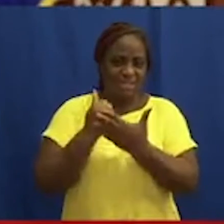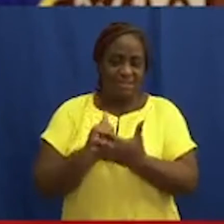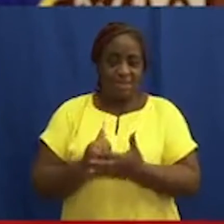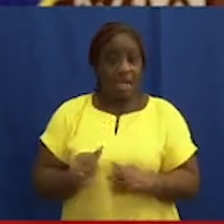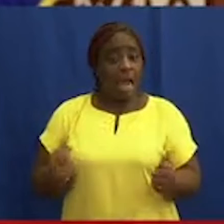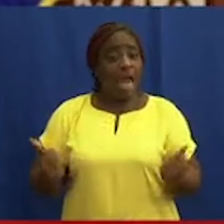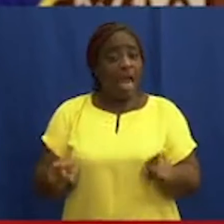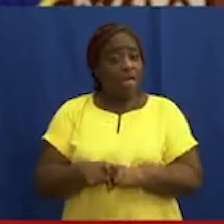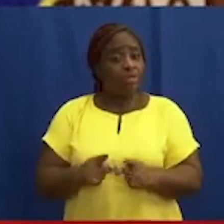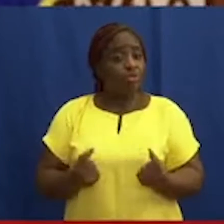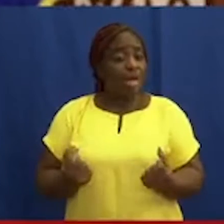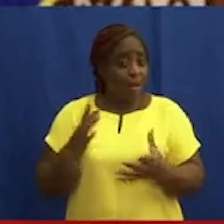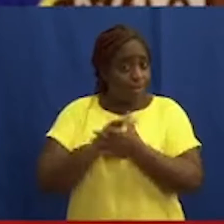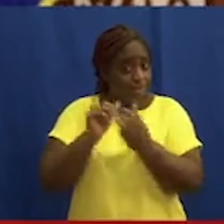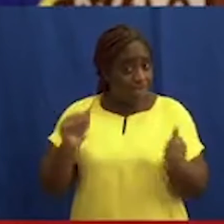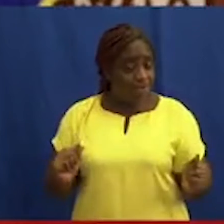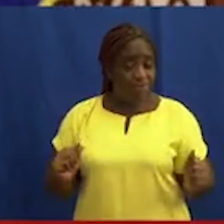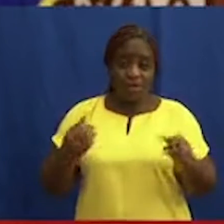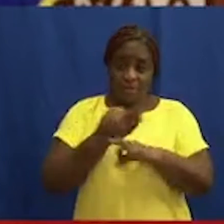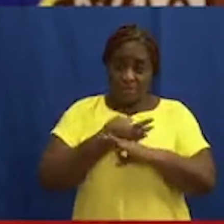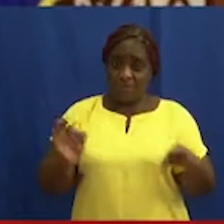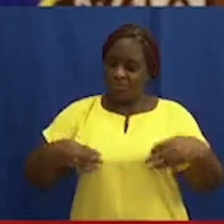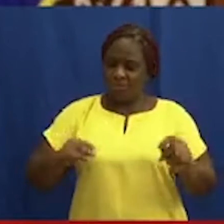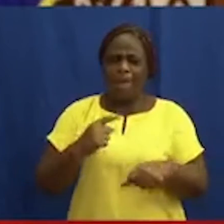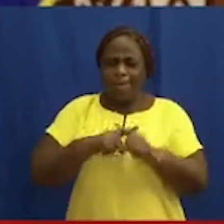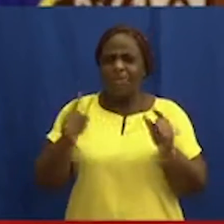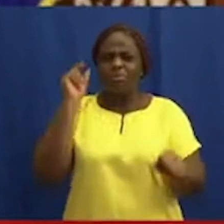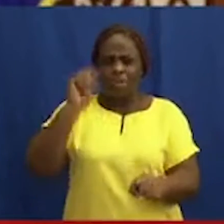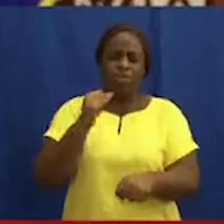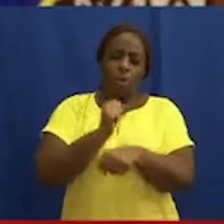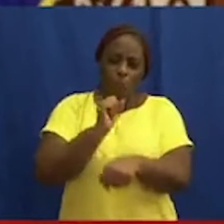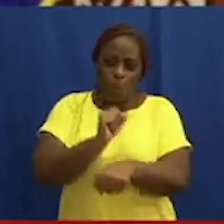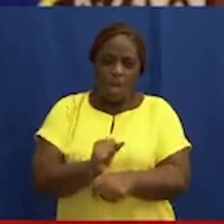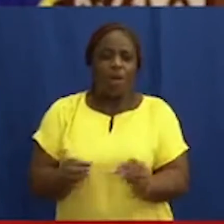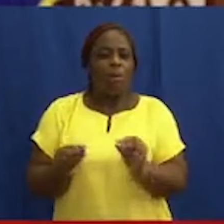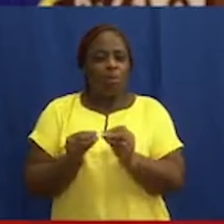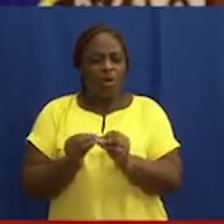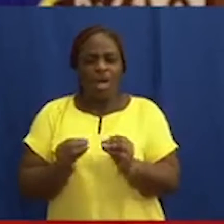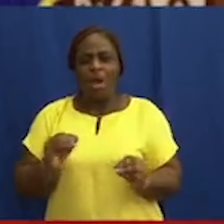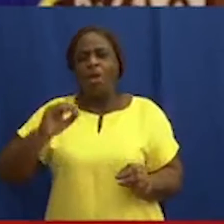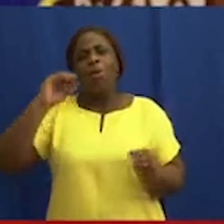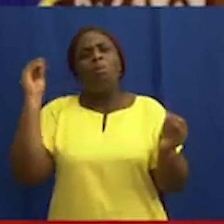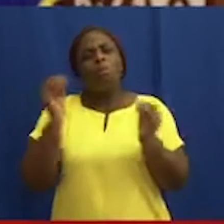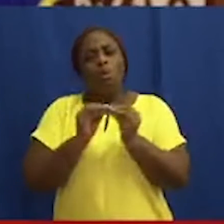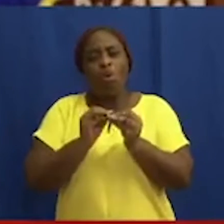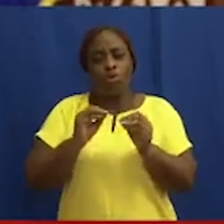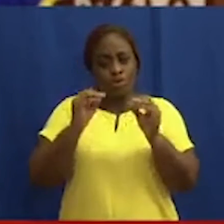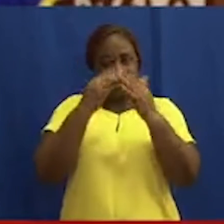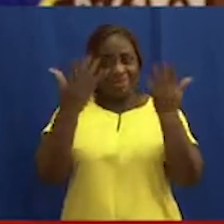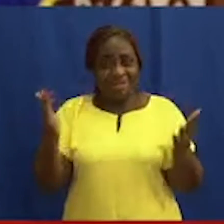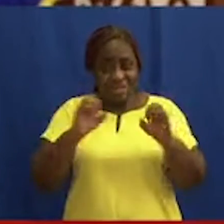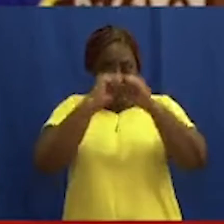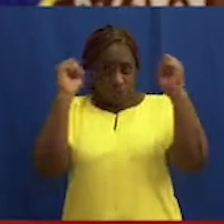duka ya fito kan masu rade-rade ne da kuma masu harkar sayar da kudi ba